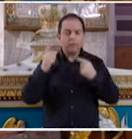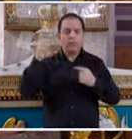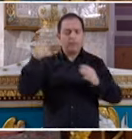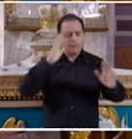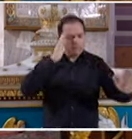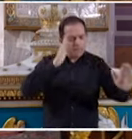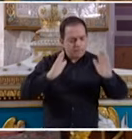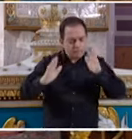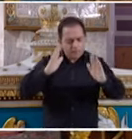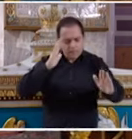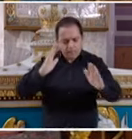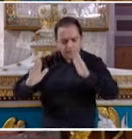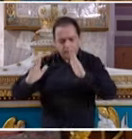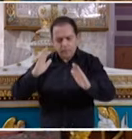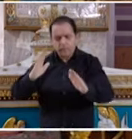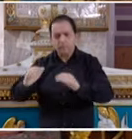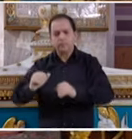το Θεό